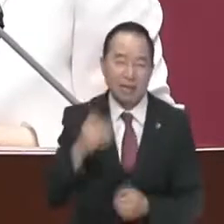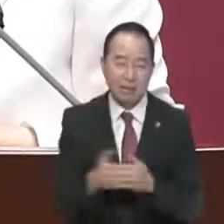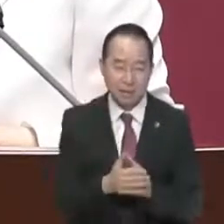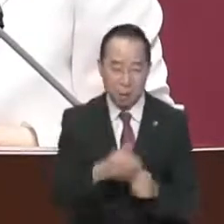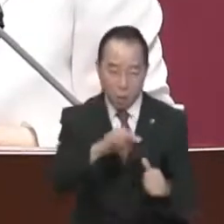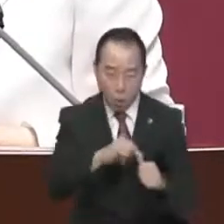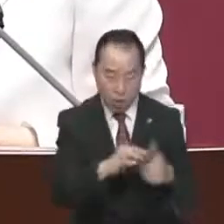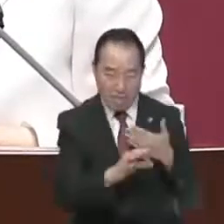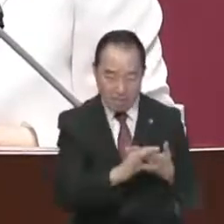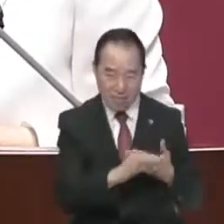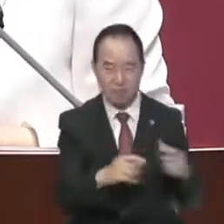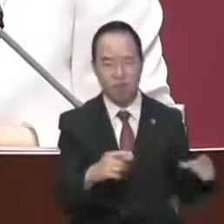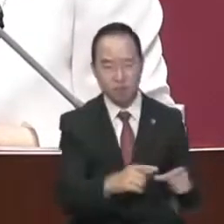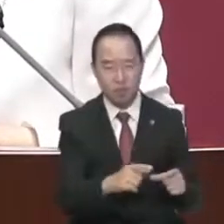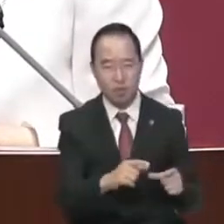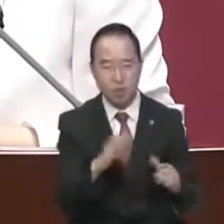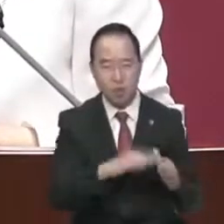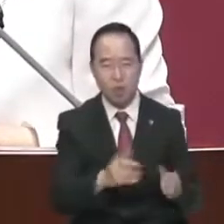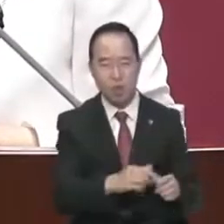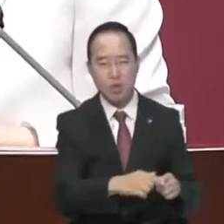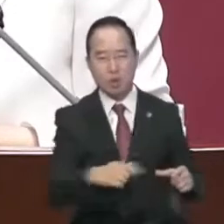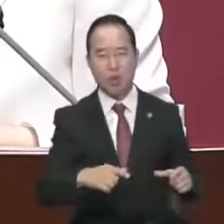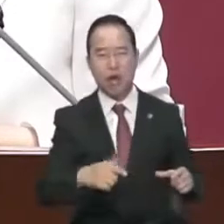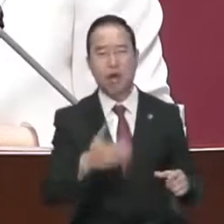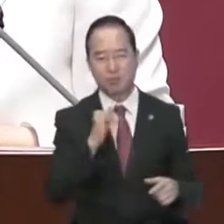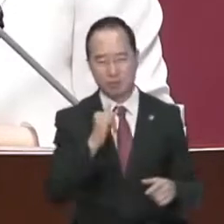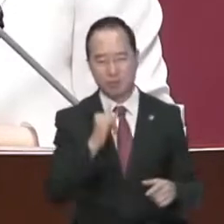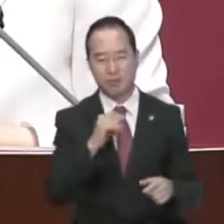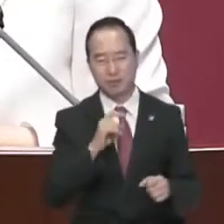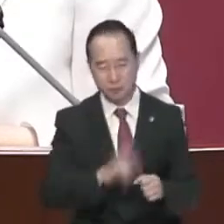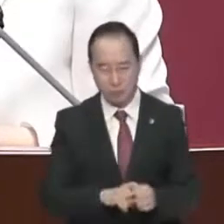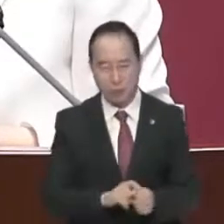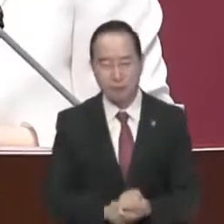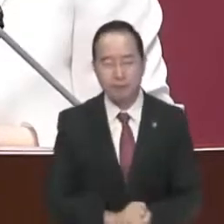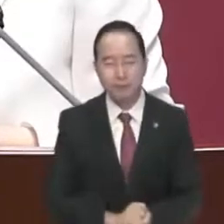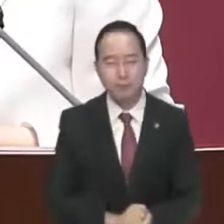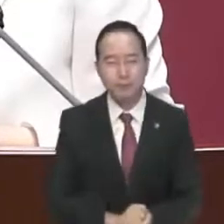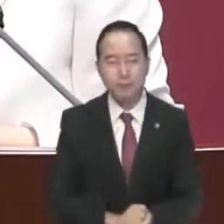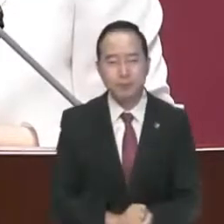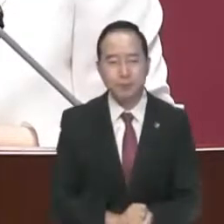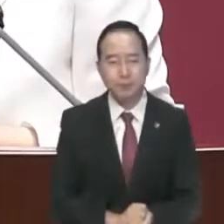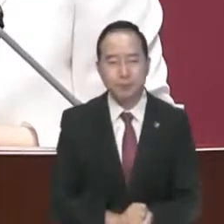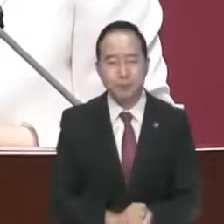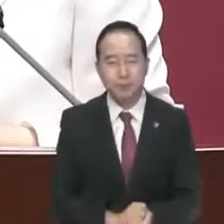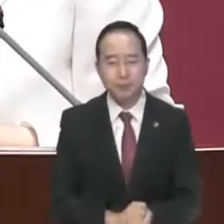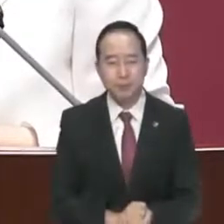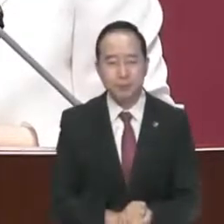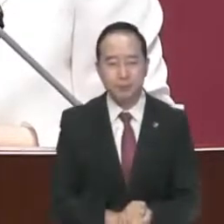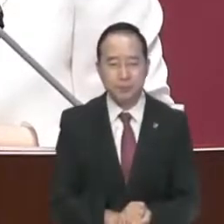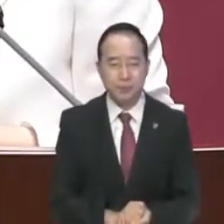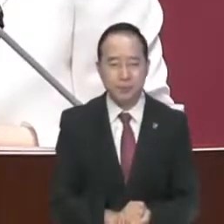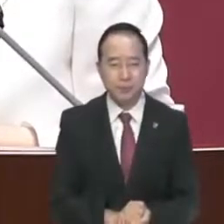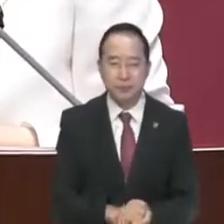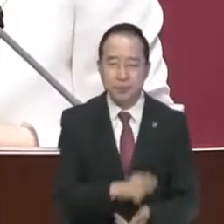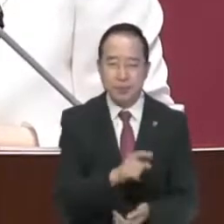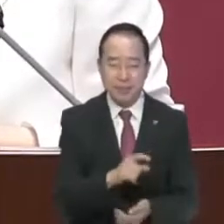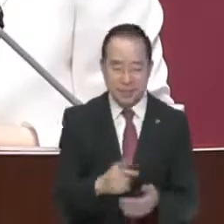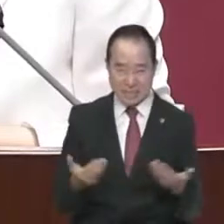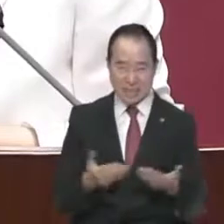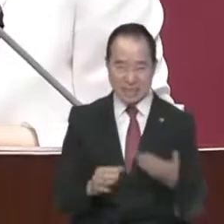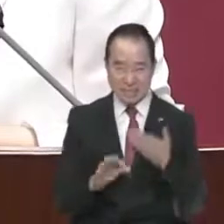노력을 한다고 하는 차원에서 가능하면 이제 잠시 생겼다가 없어지는 자리가